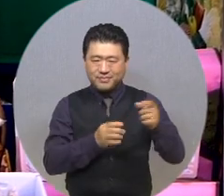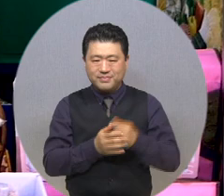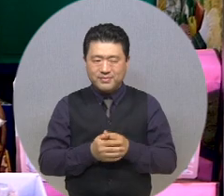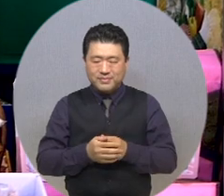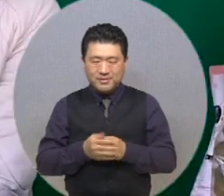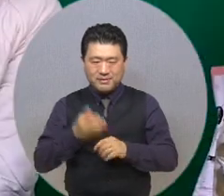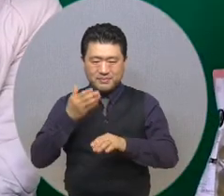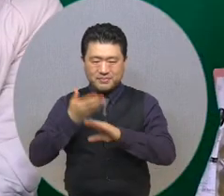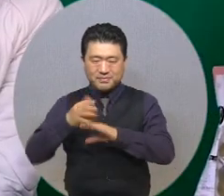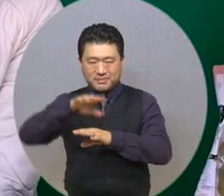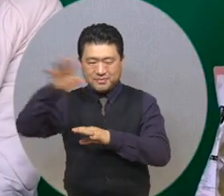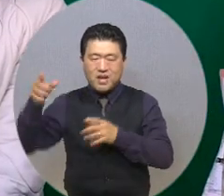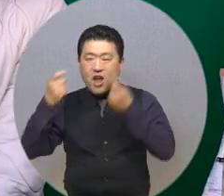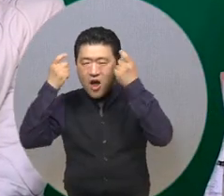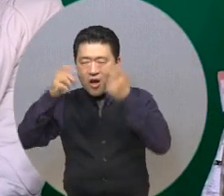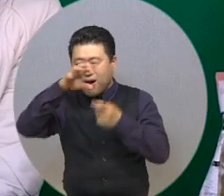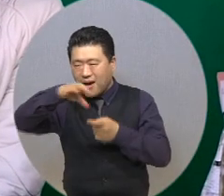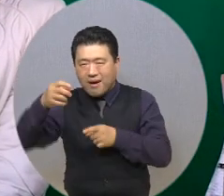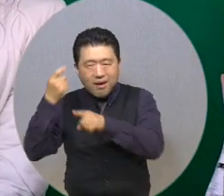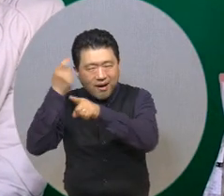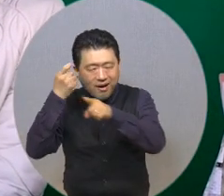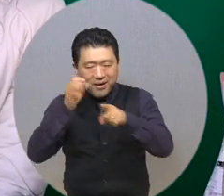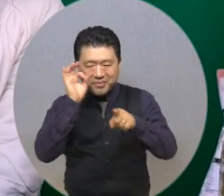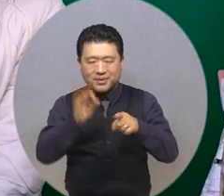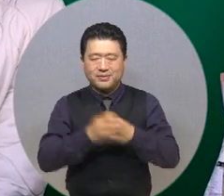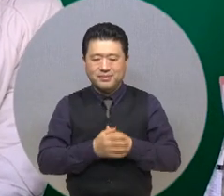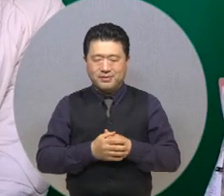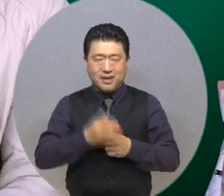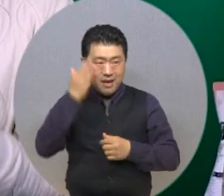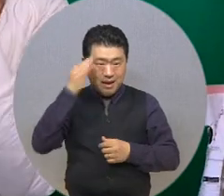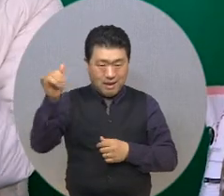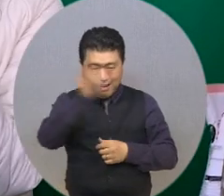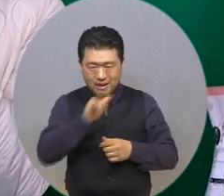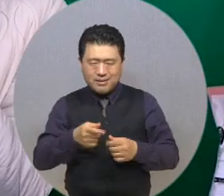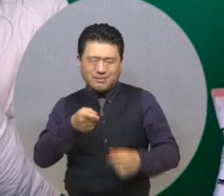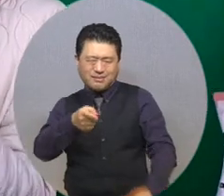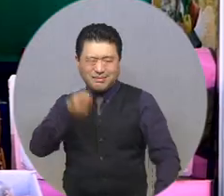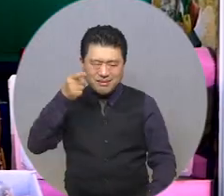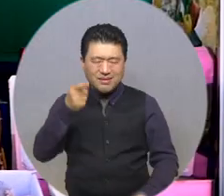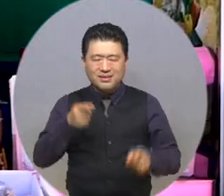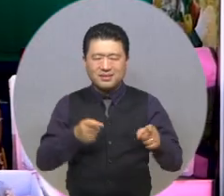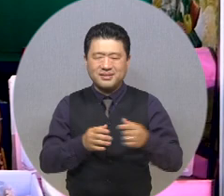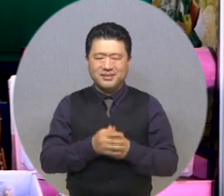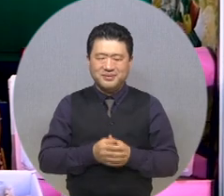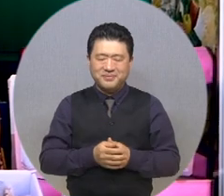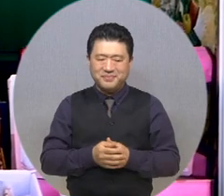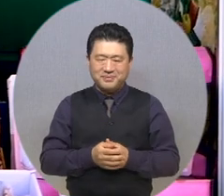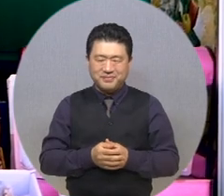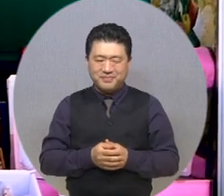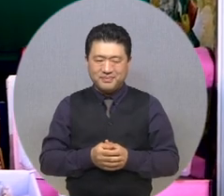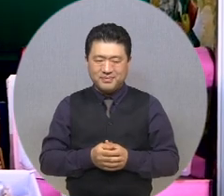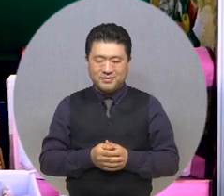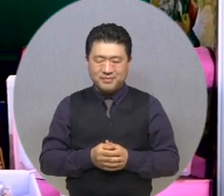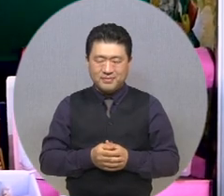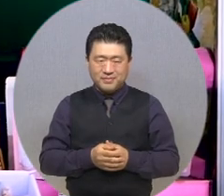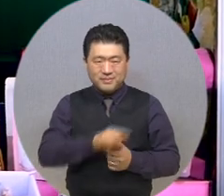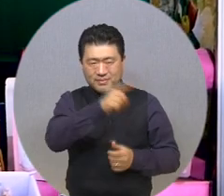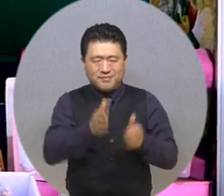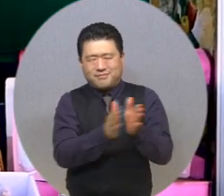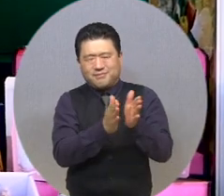평가를 했는데 이게 전남에서 맛 부분 전국 1위를 했어요. 이런 평판의